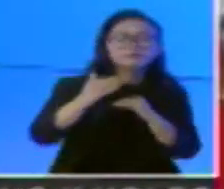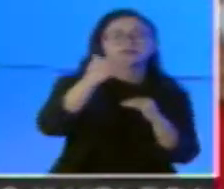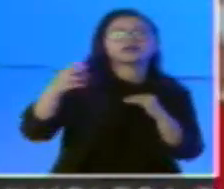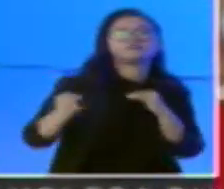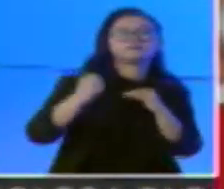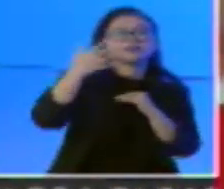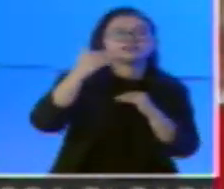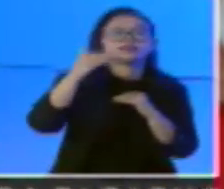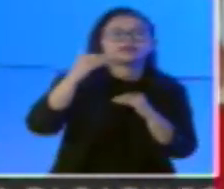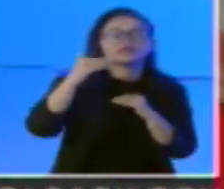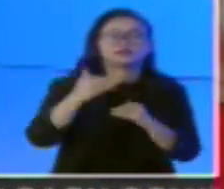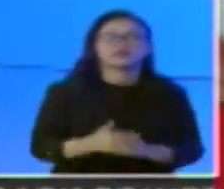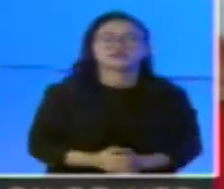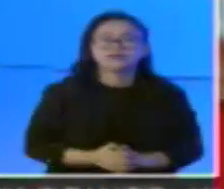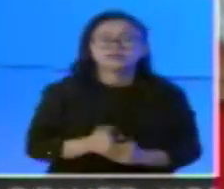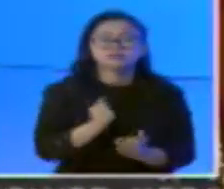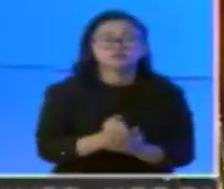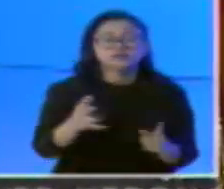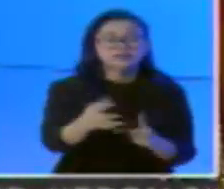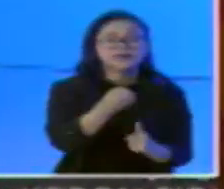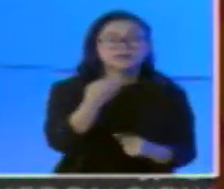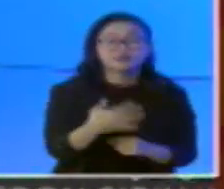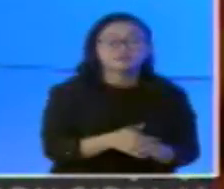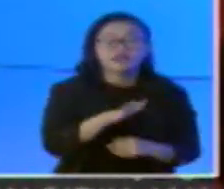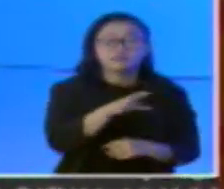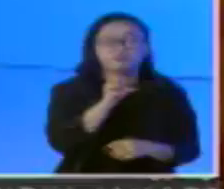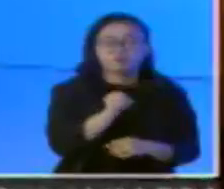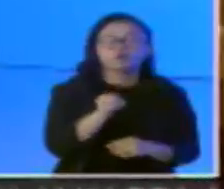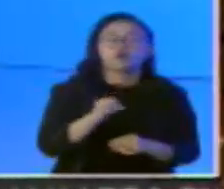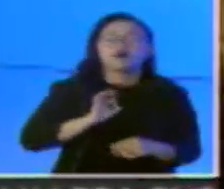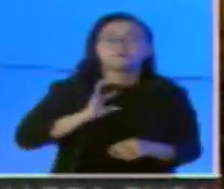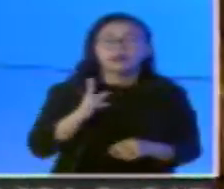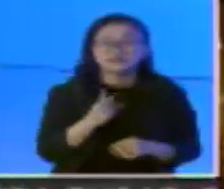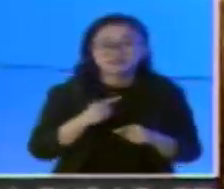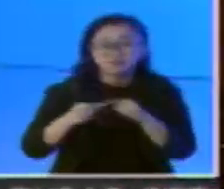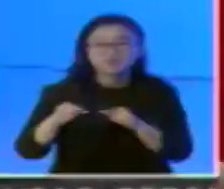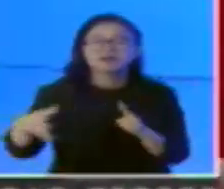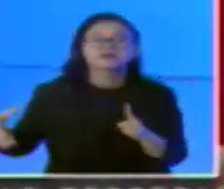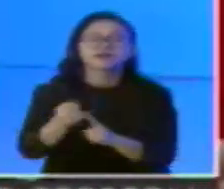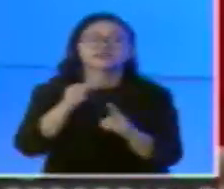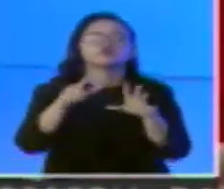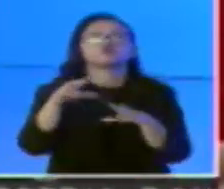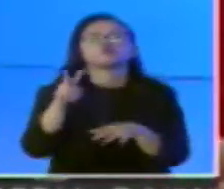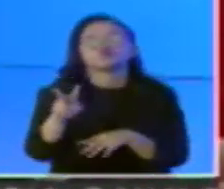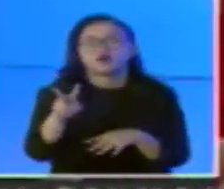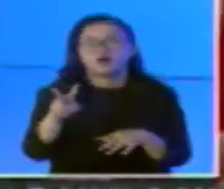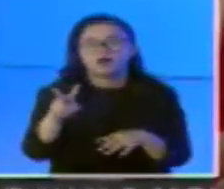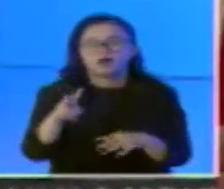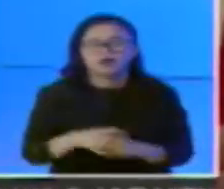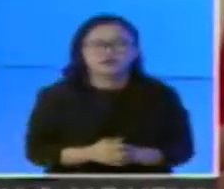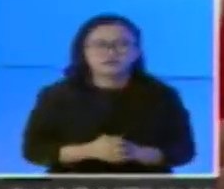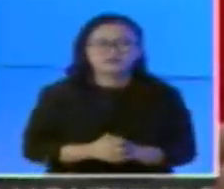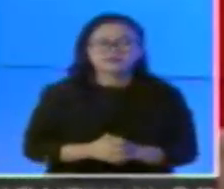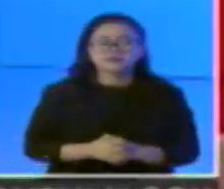medali terdiri dari 72 medali emas, 84 perak, dan 111 perunggu. Katanya nggak nyangka sebelumnya, maksudnya